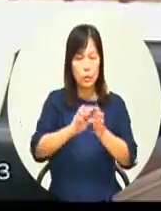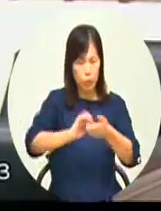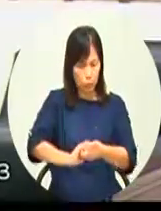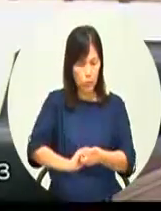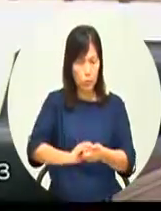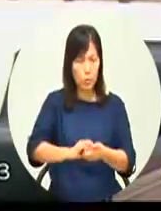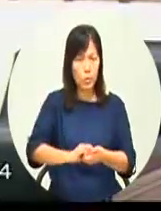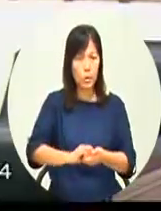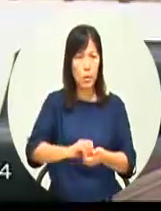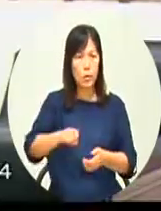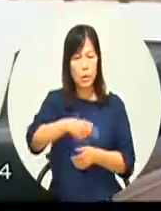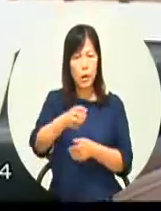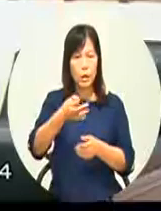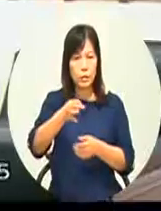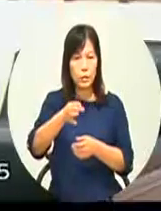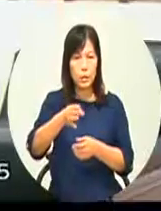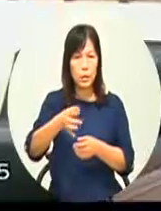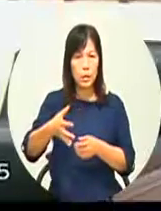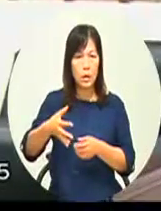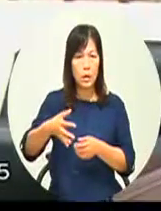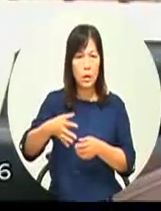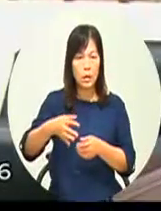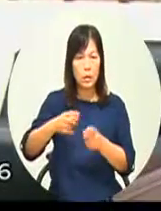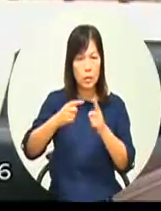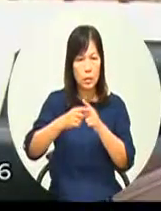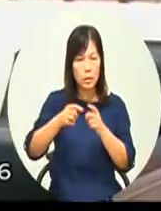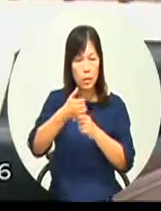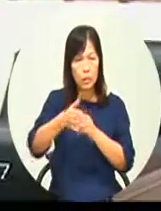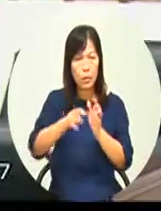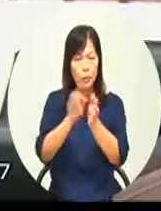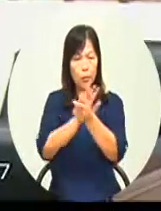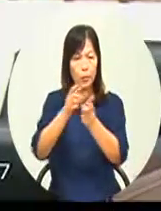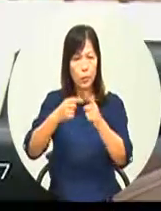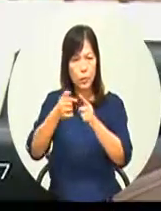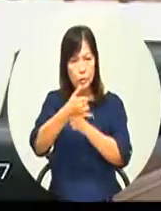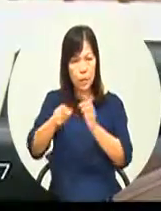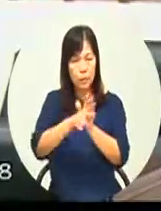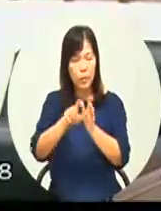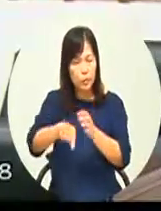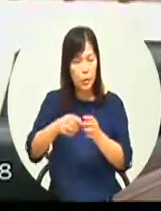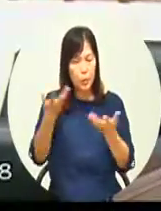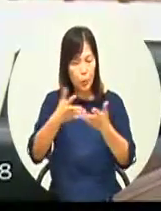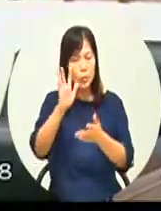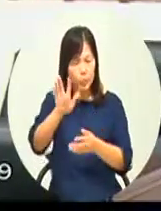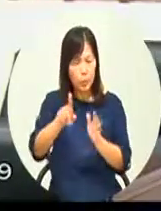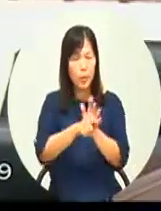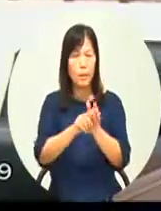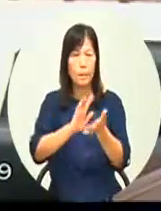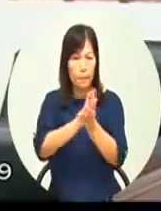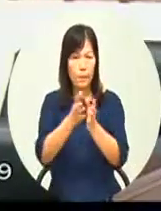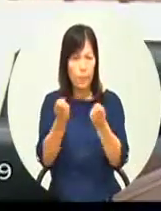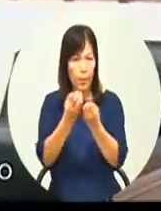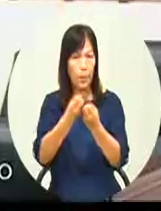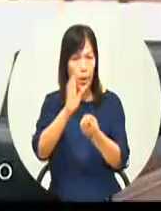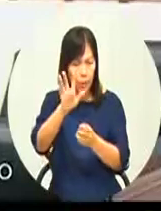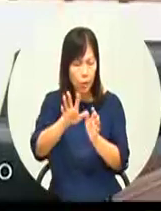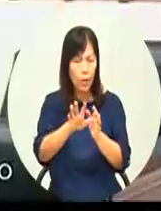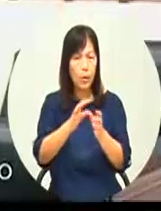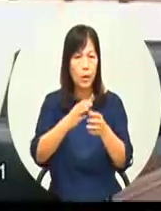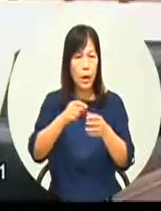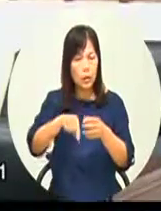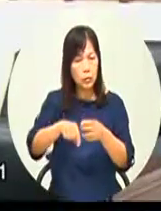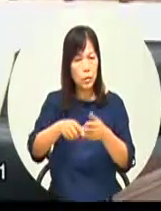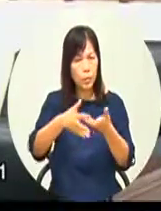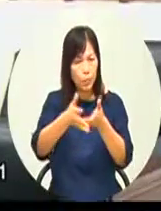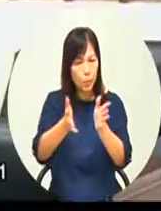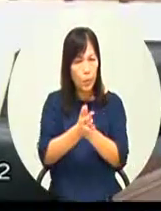个收费员的权益跟市库的这些收入，目前已经可能会有一些问题来发生了，所以交通局在这个部分已